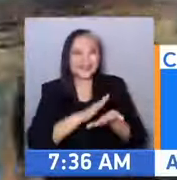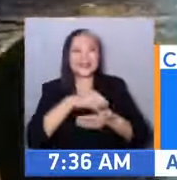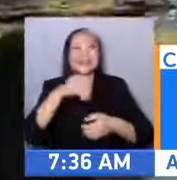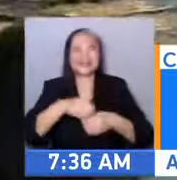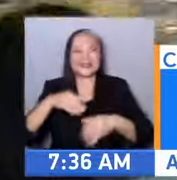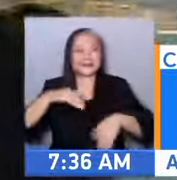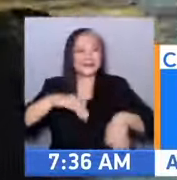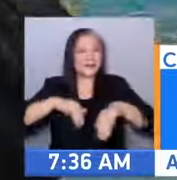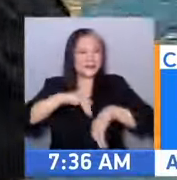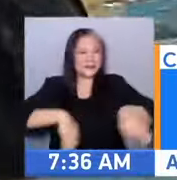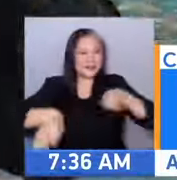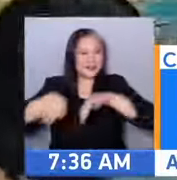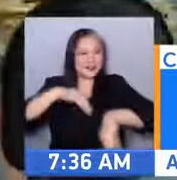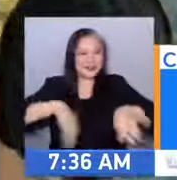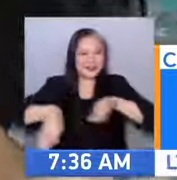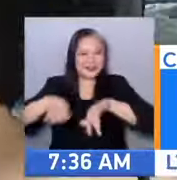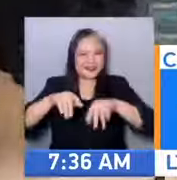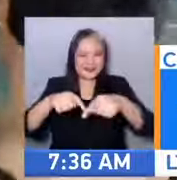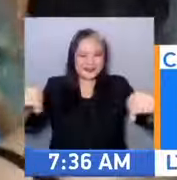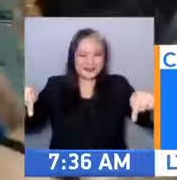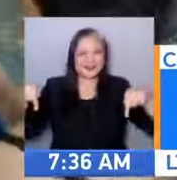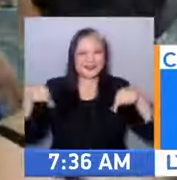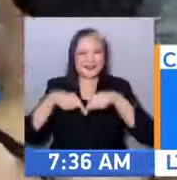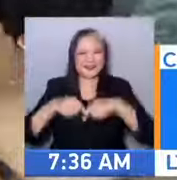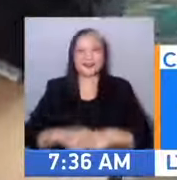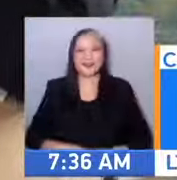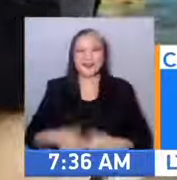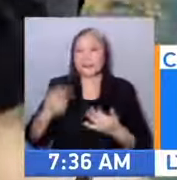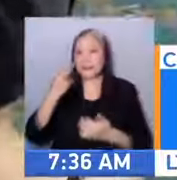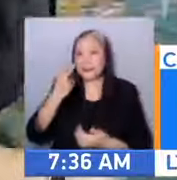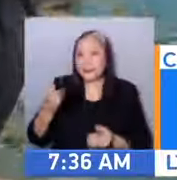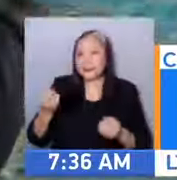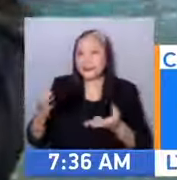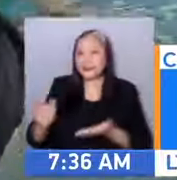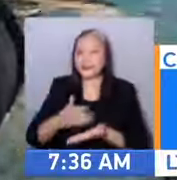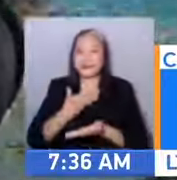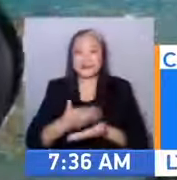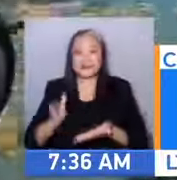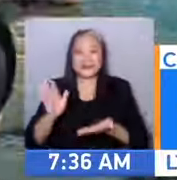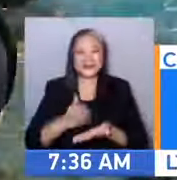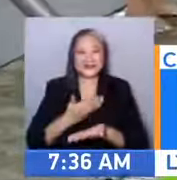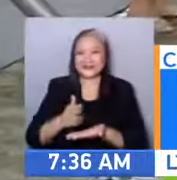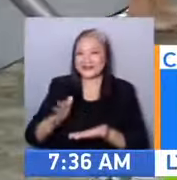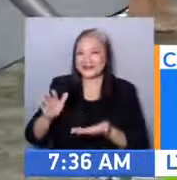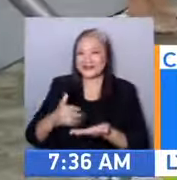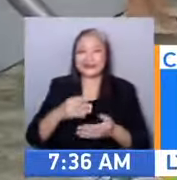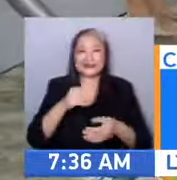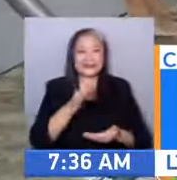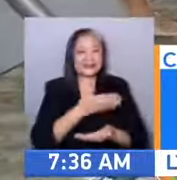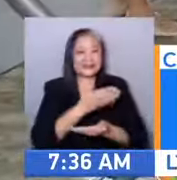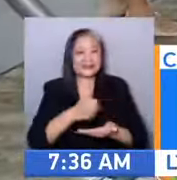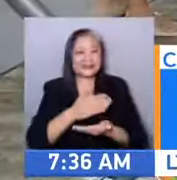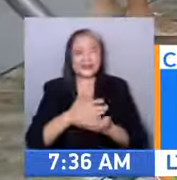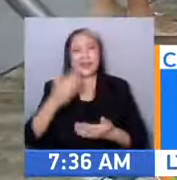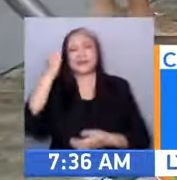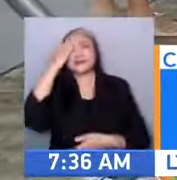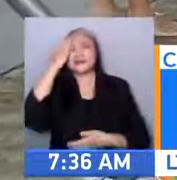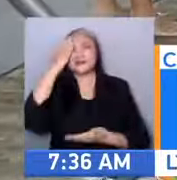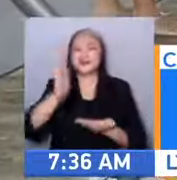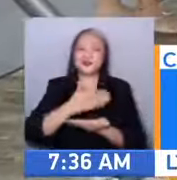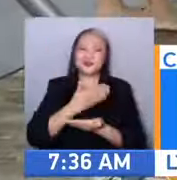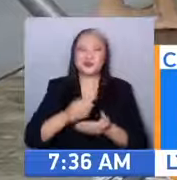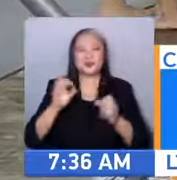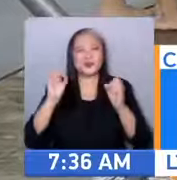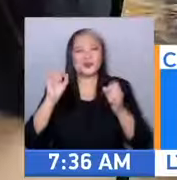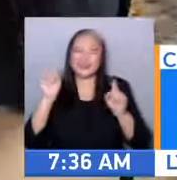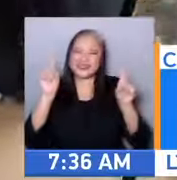may ikot-ikot. At maraming singing, if you notice, yung mga songs sa kinakanta nila, yung mga alam nila mga song, like oh, Twinkle Twinkle Little